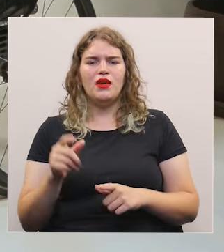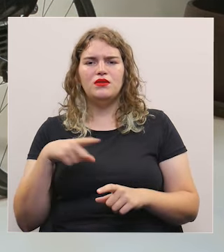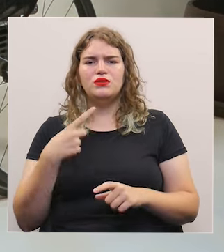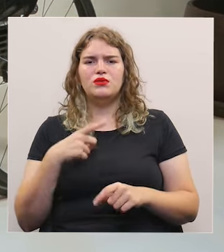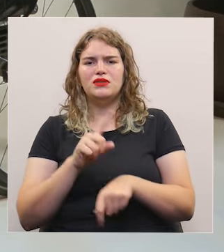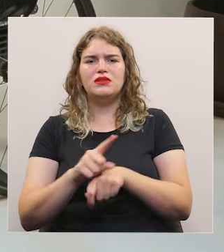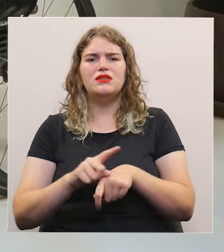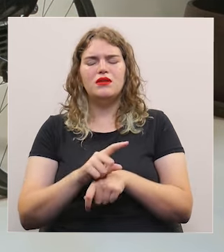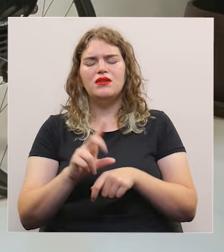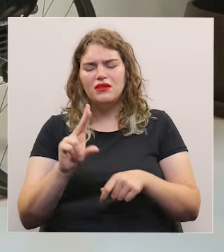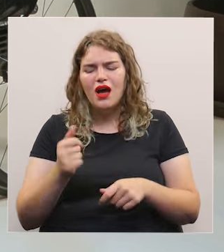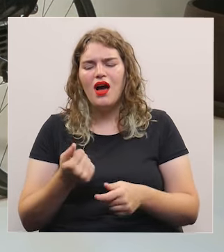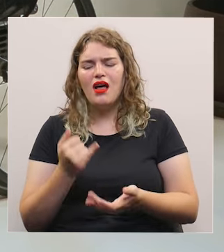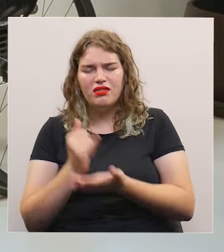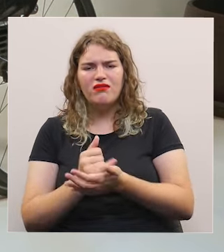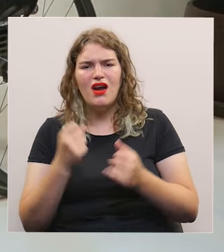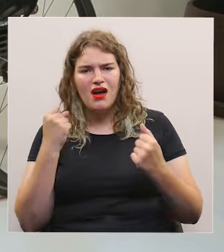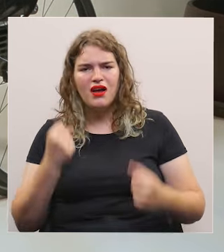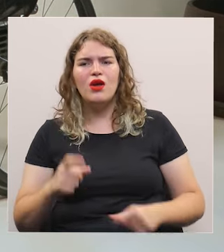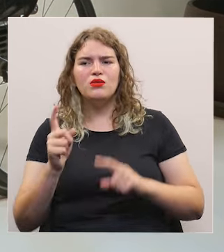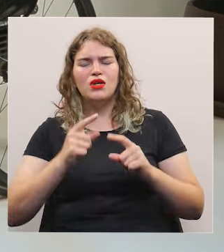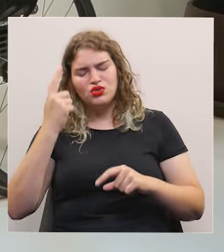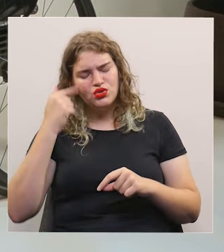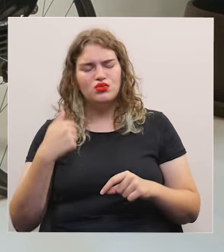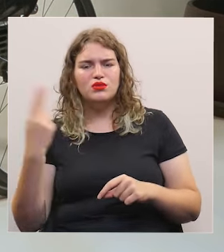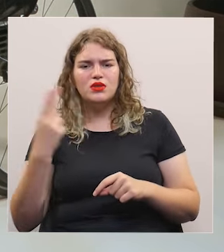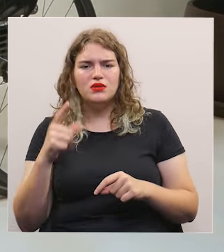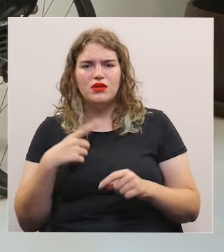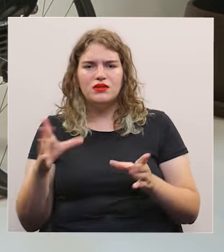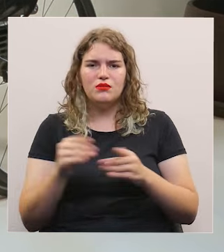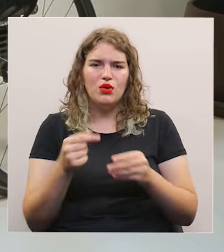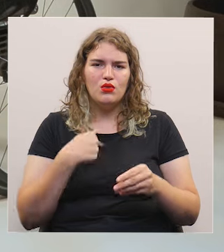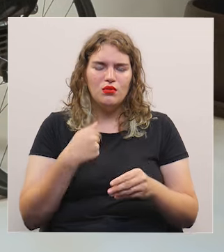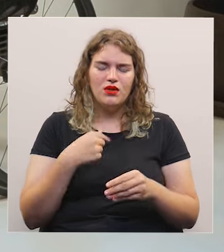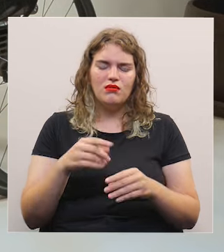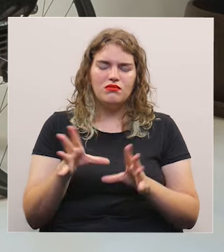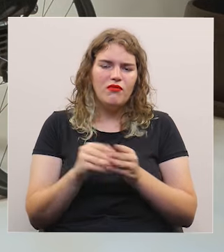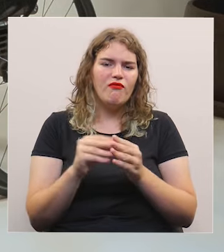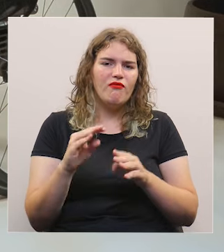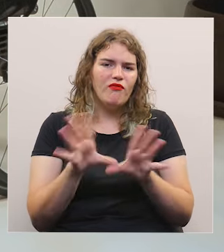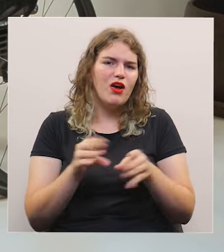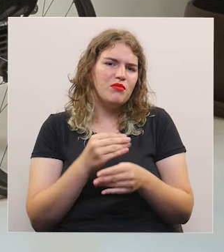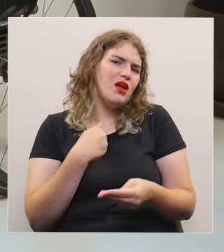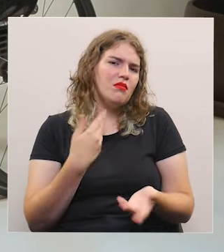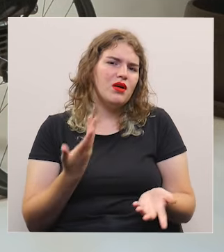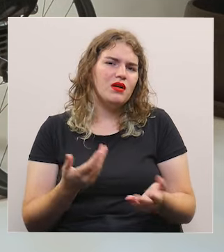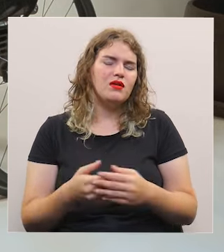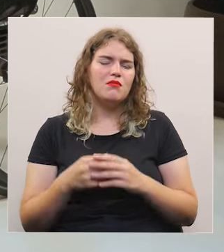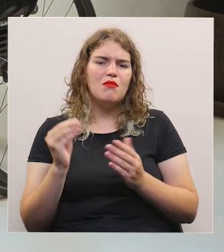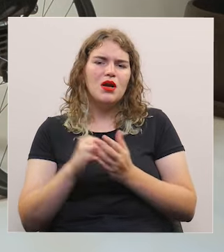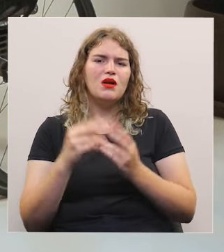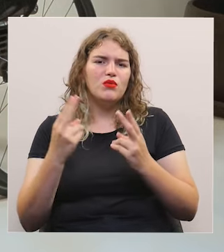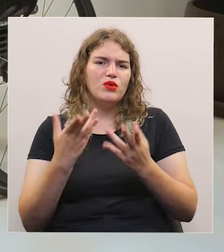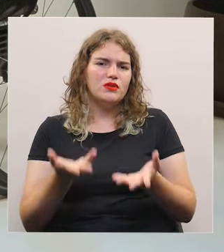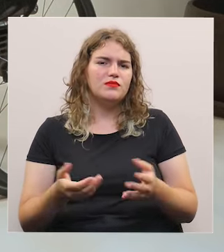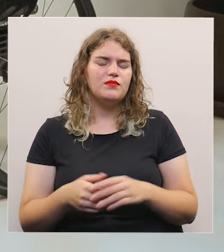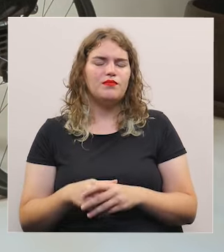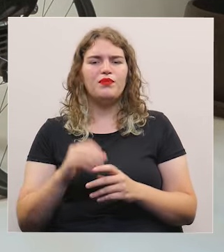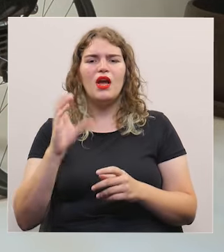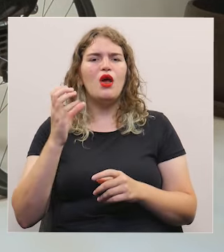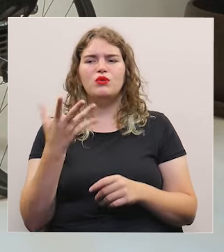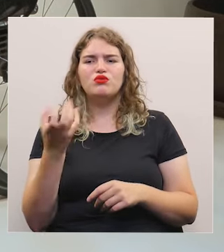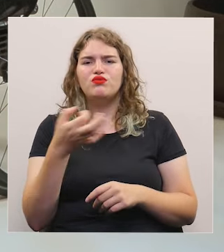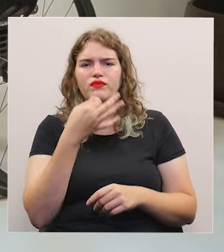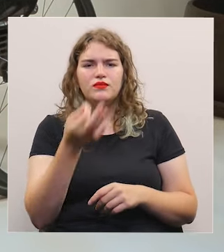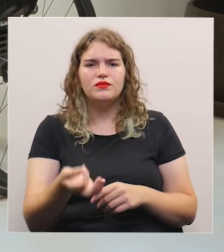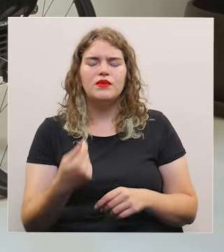Sunt momente când, da, sunt grele, dar știu că Dumnezeu este lângă mine și lângă familia mea și asta e cel mai important. Claudia, mesaj da,